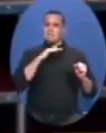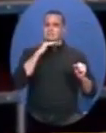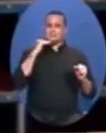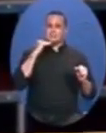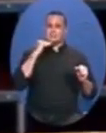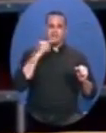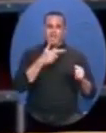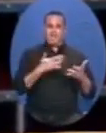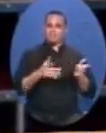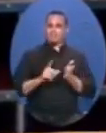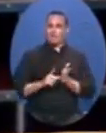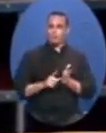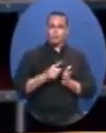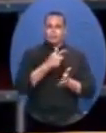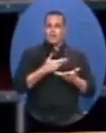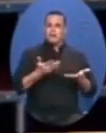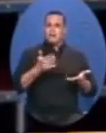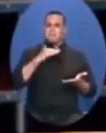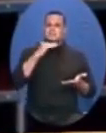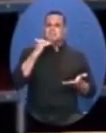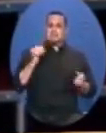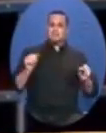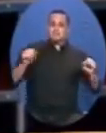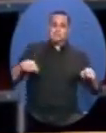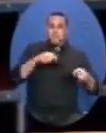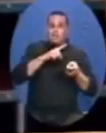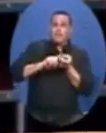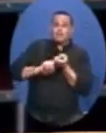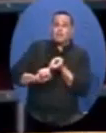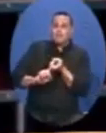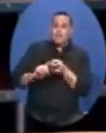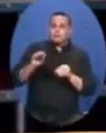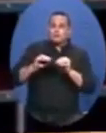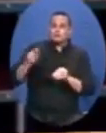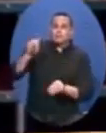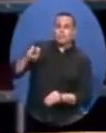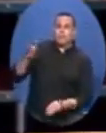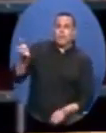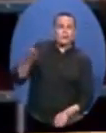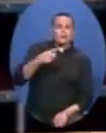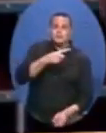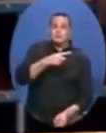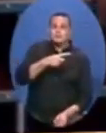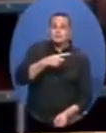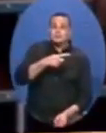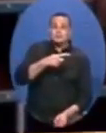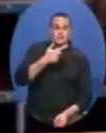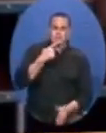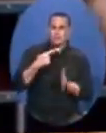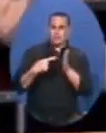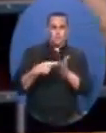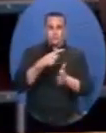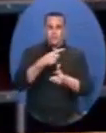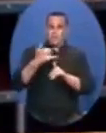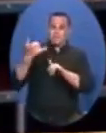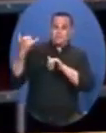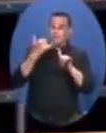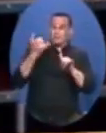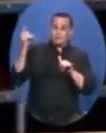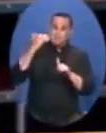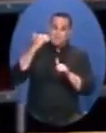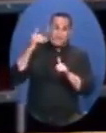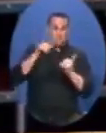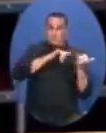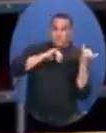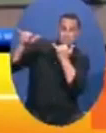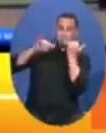עדיין אין לה את הטכנולוגיות, אין לה מספיק עליונות. היא תלויה למשל בשימוש בדולר. היא תלויה ביבוא שאמריקאים עושים